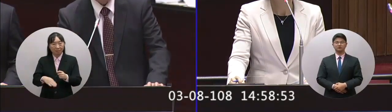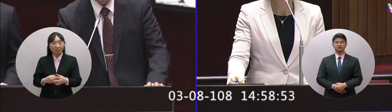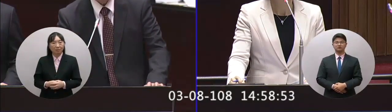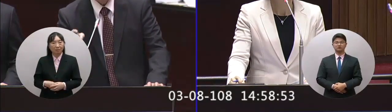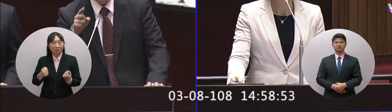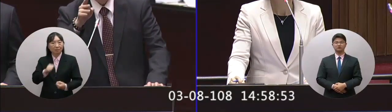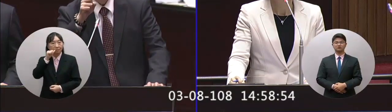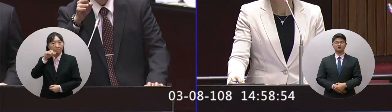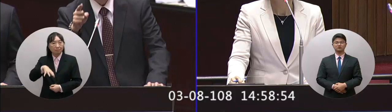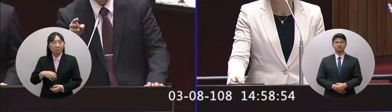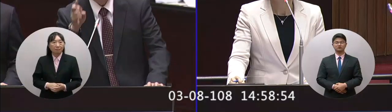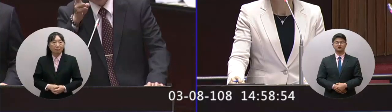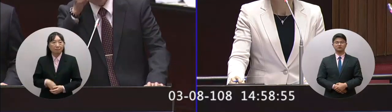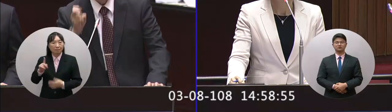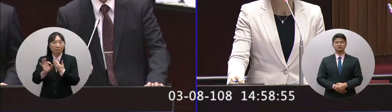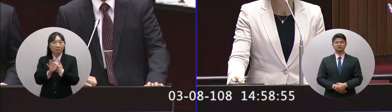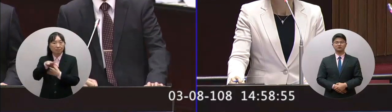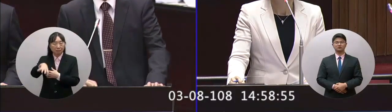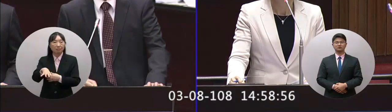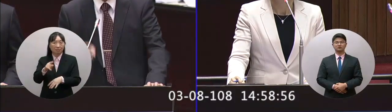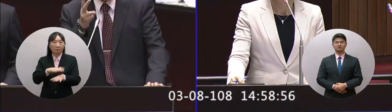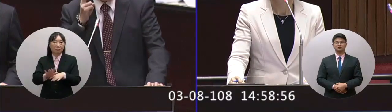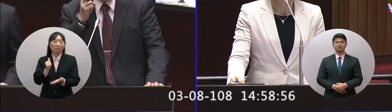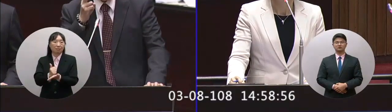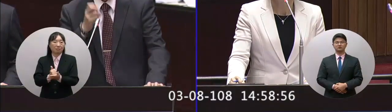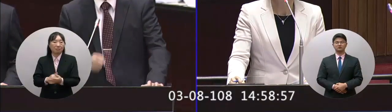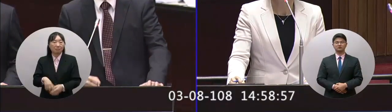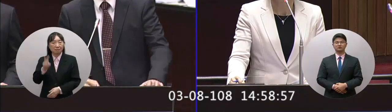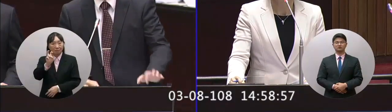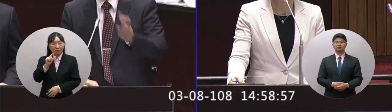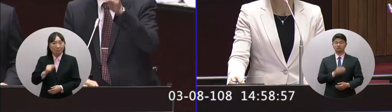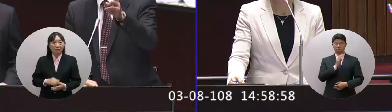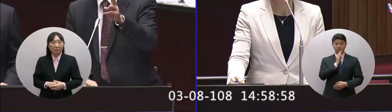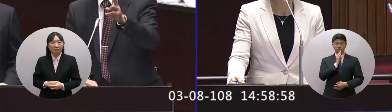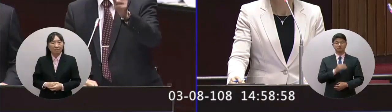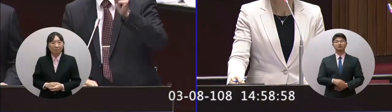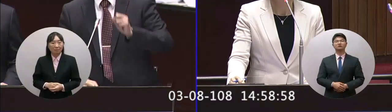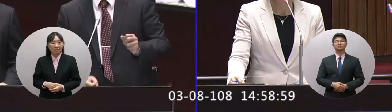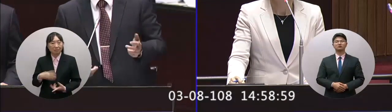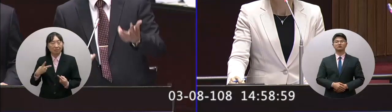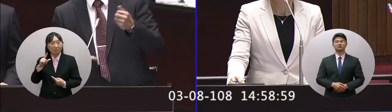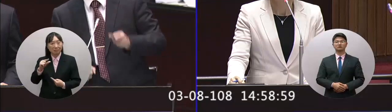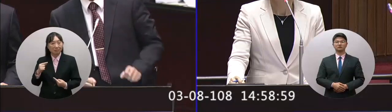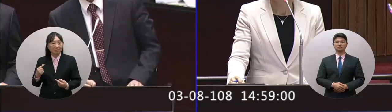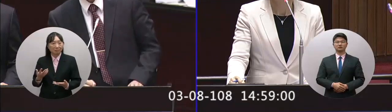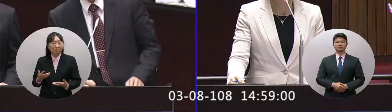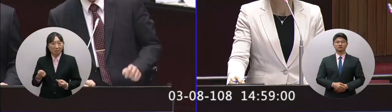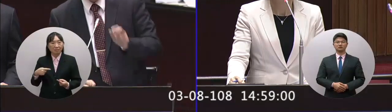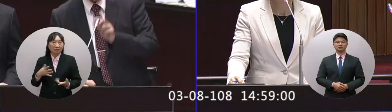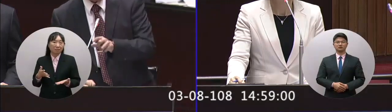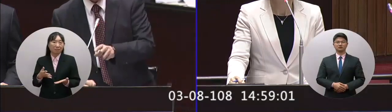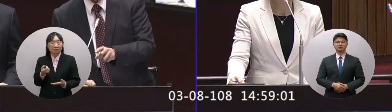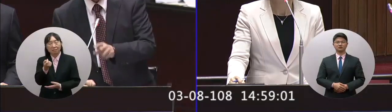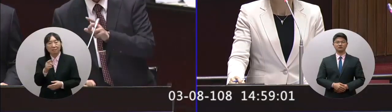伫苗栗迄示范计划二十几个出来啊，二十几哦，啊那个真好看，只拿两支，感觉大家看到啊疗效疗